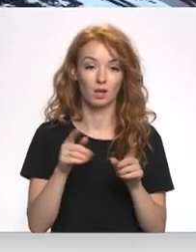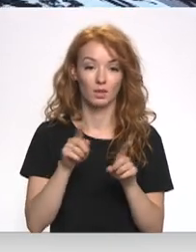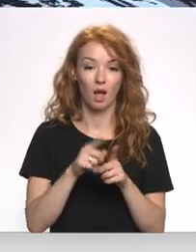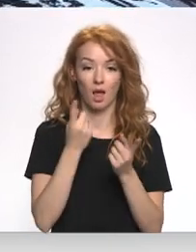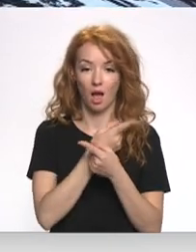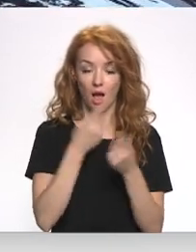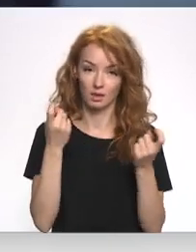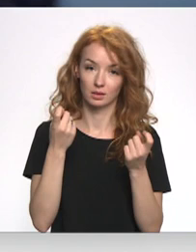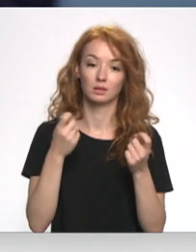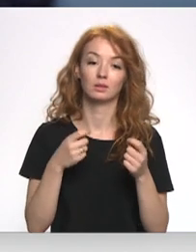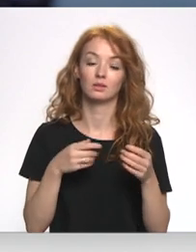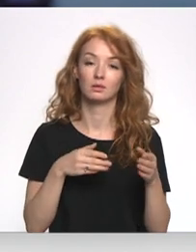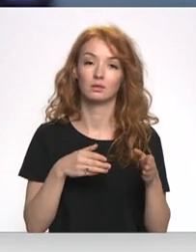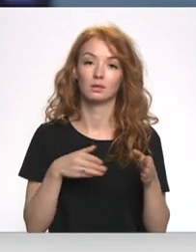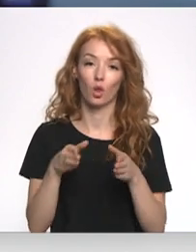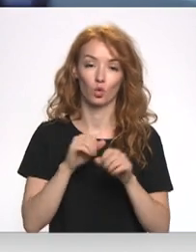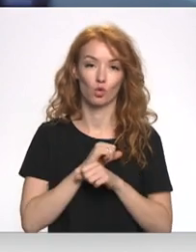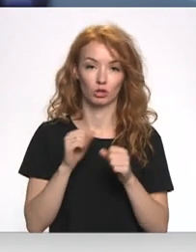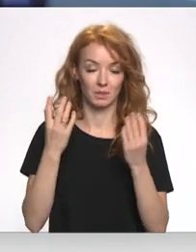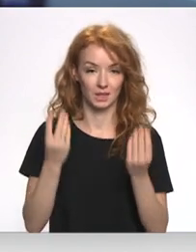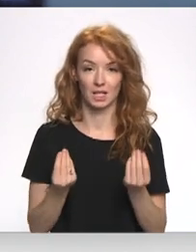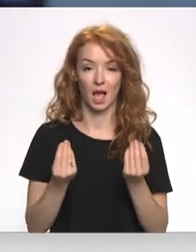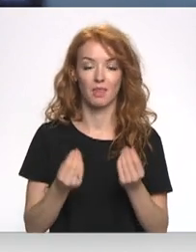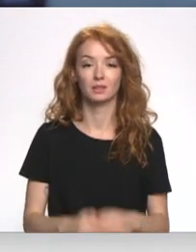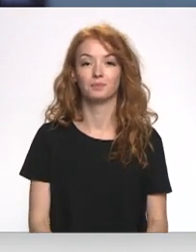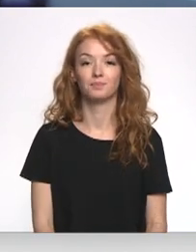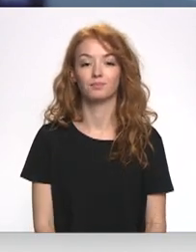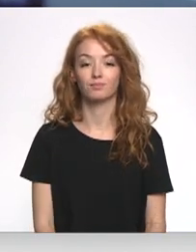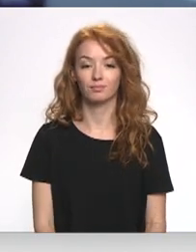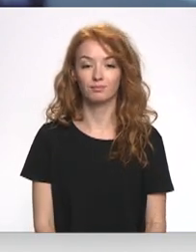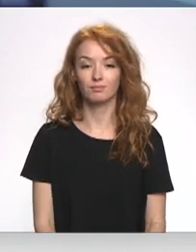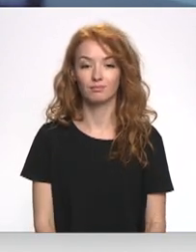akcija Roadpol drošības dienas. Zane Eniņa, Rēnis Žagariņš, Vidzemes televīzija.